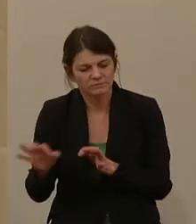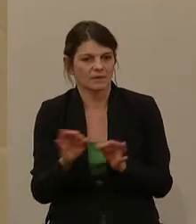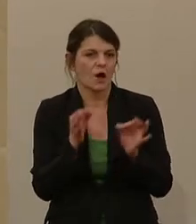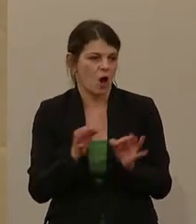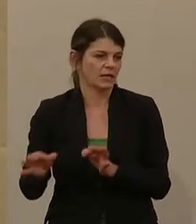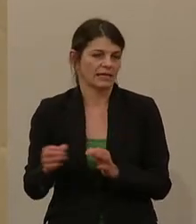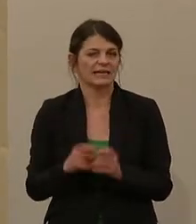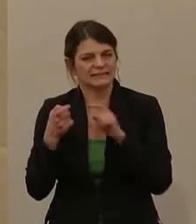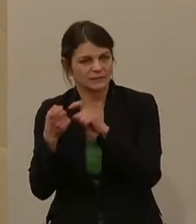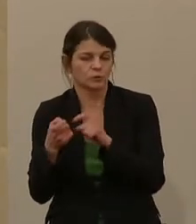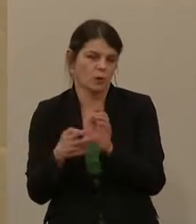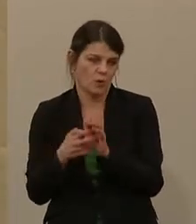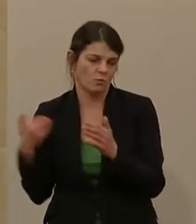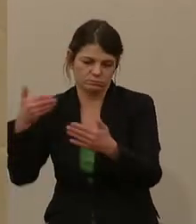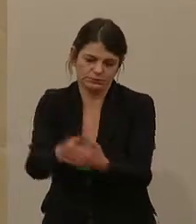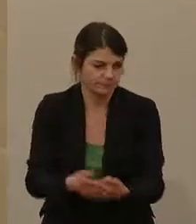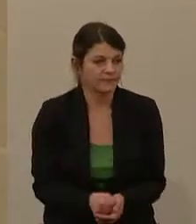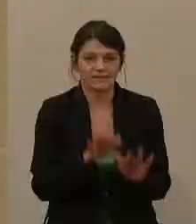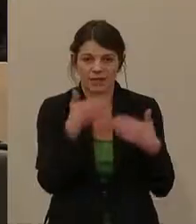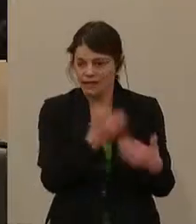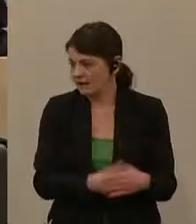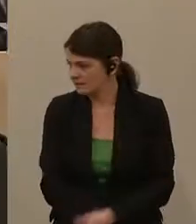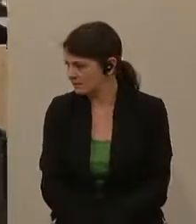und eingehende Diskussion noch darüber. Vielen Dank.